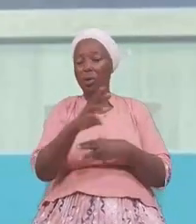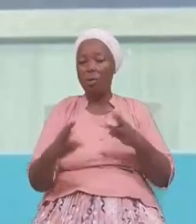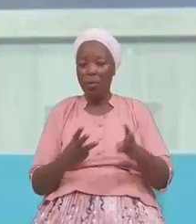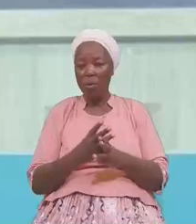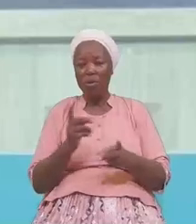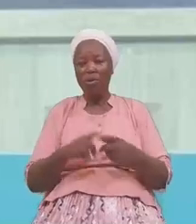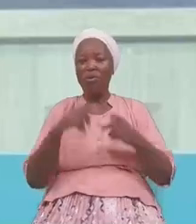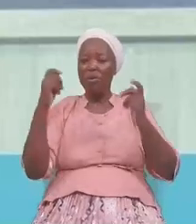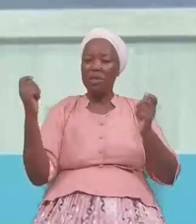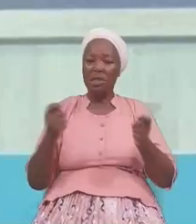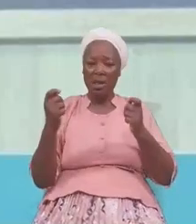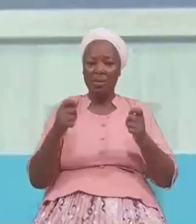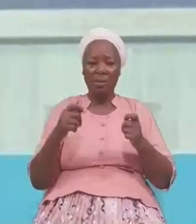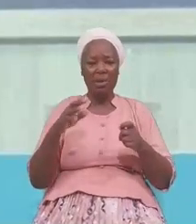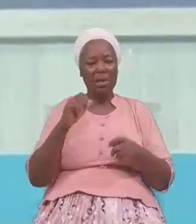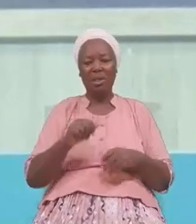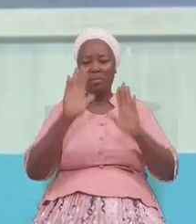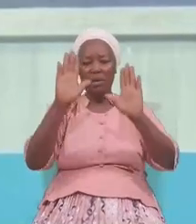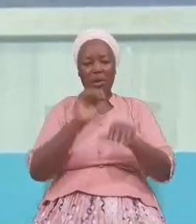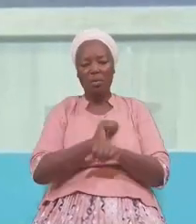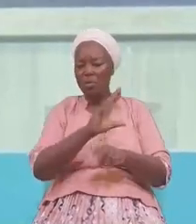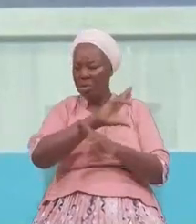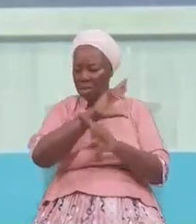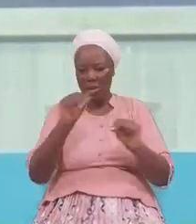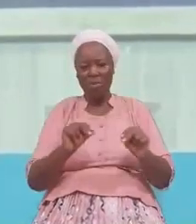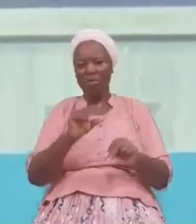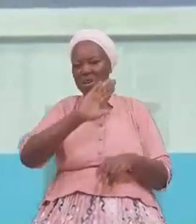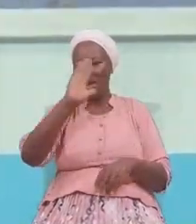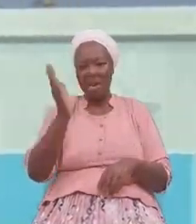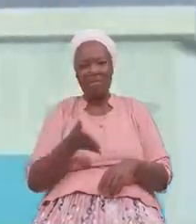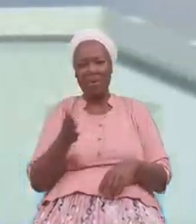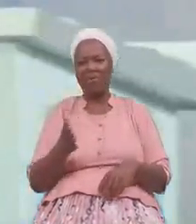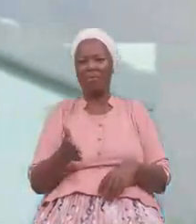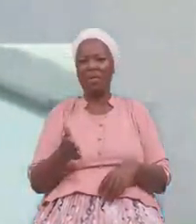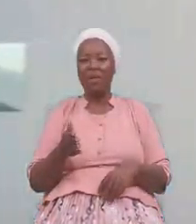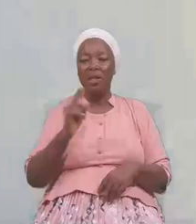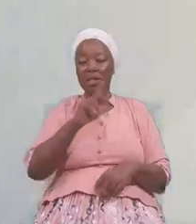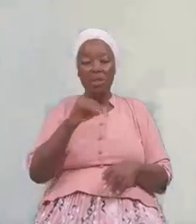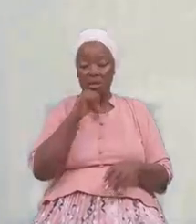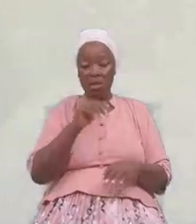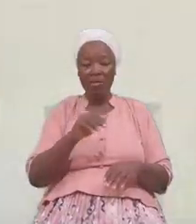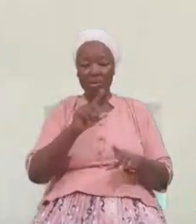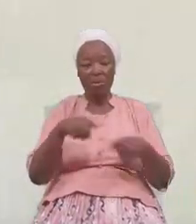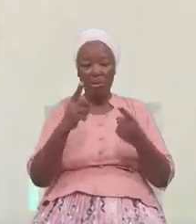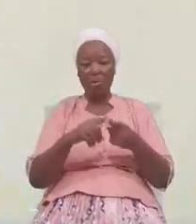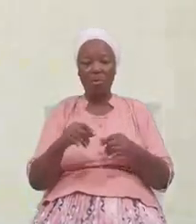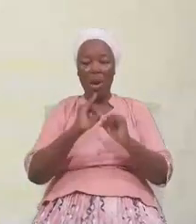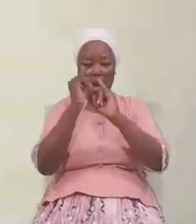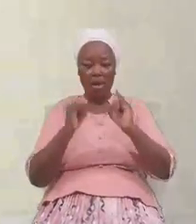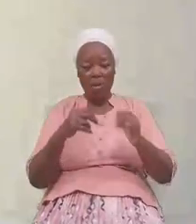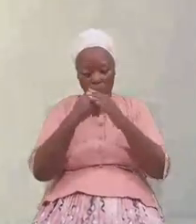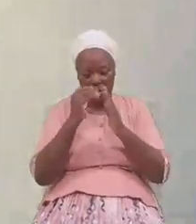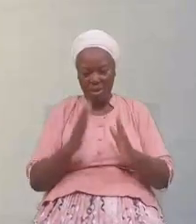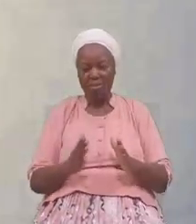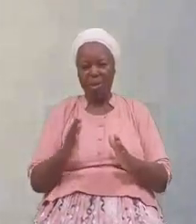son miracle? Non. Il n'est pas allé vers un idolâtre dans un couvent pour